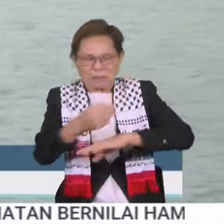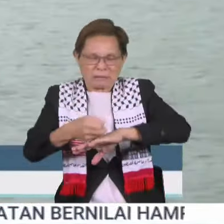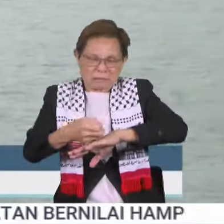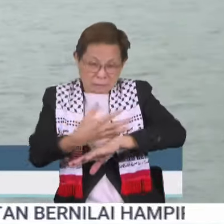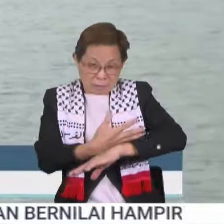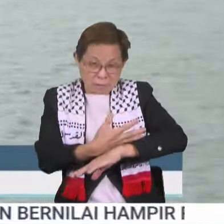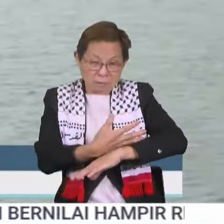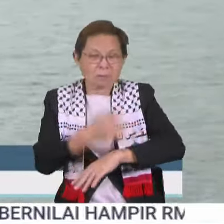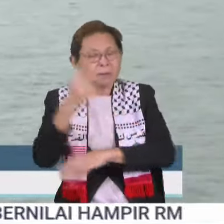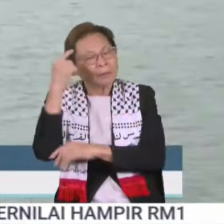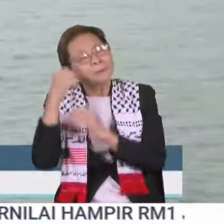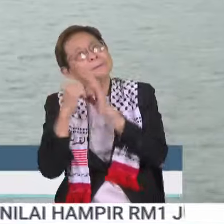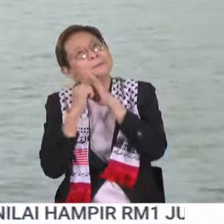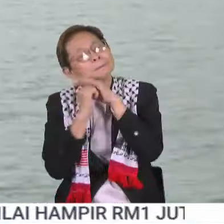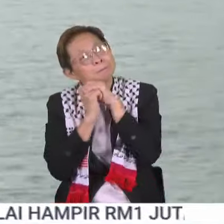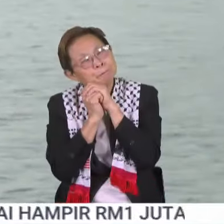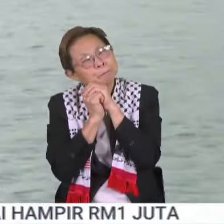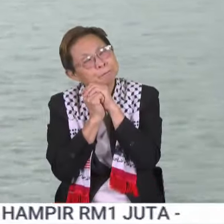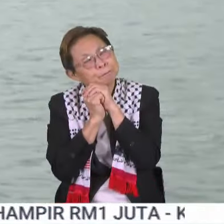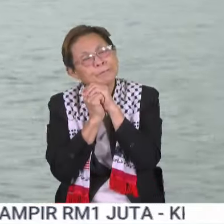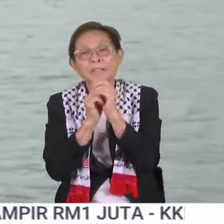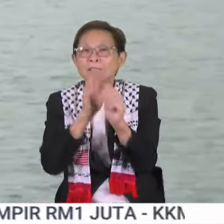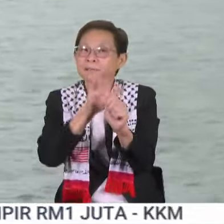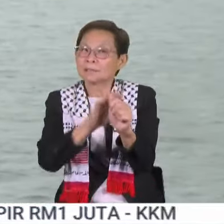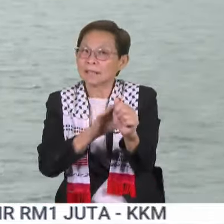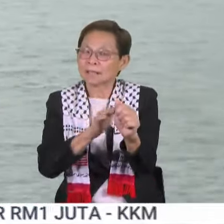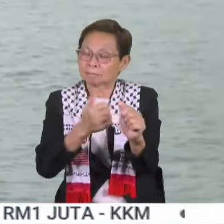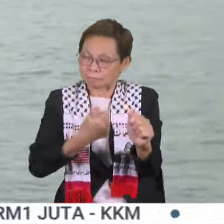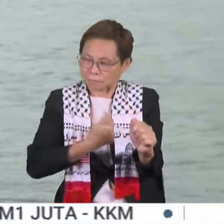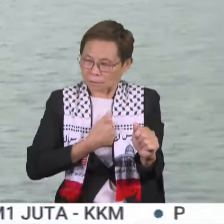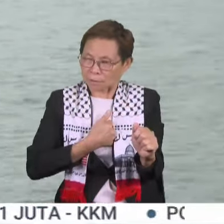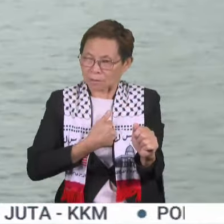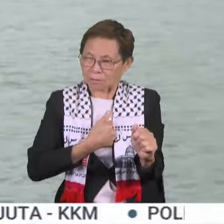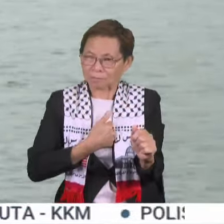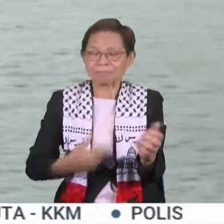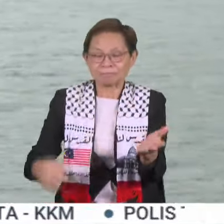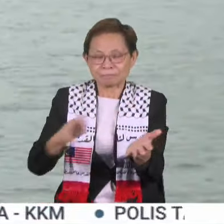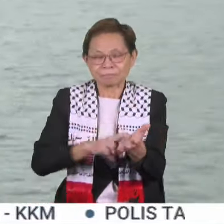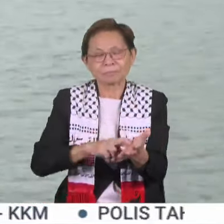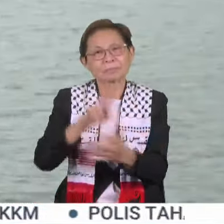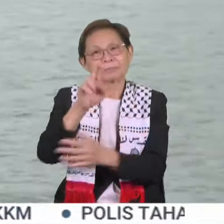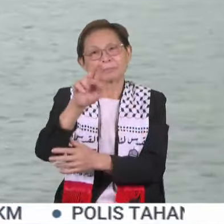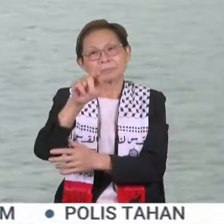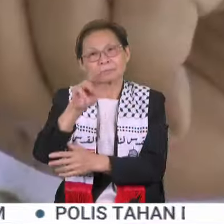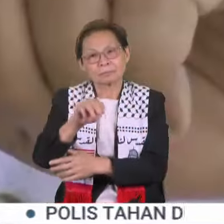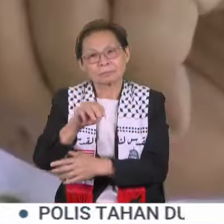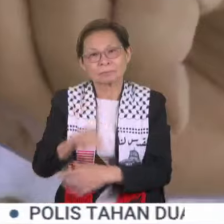Justru renung-renungkan, sayangi diri anda. Sahira Samain, RTM.